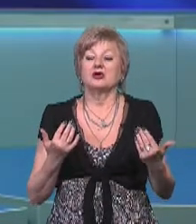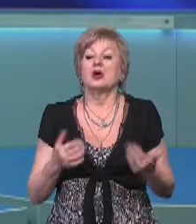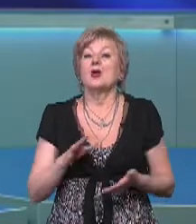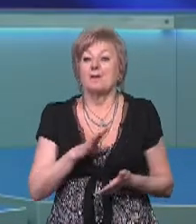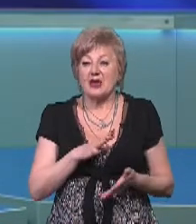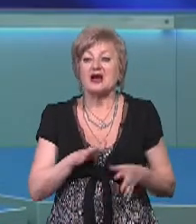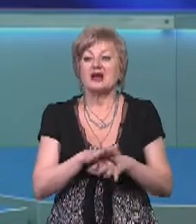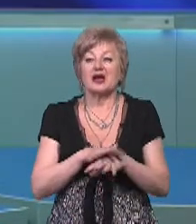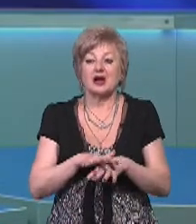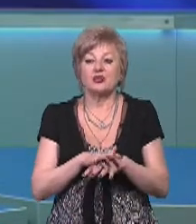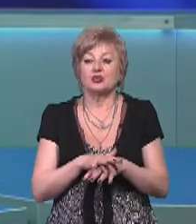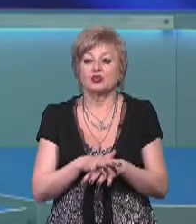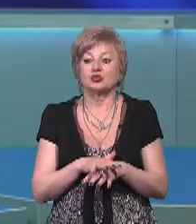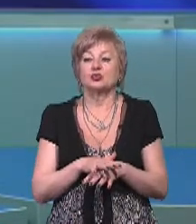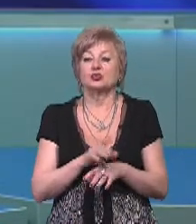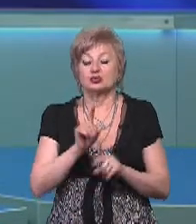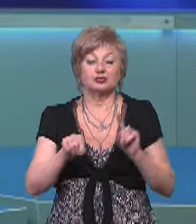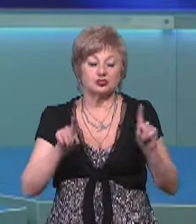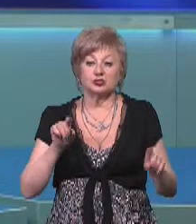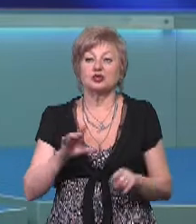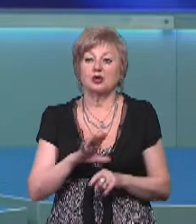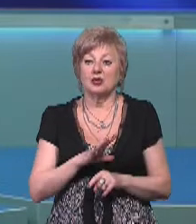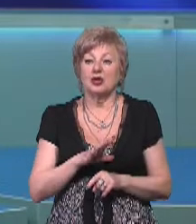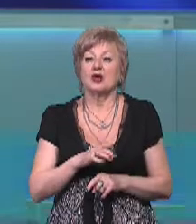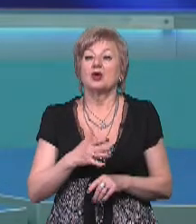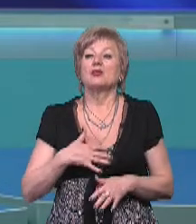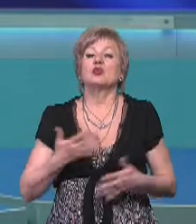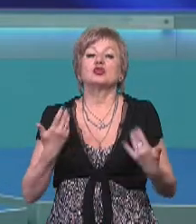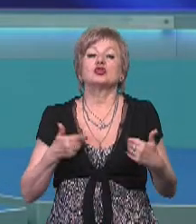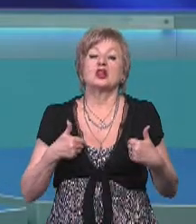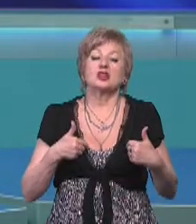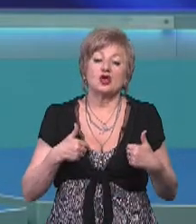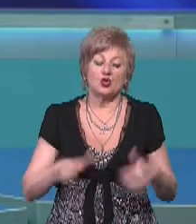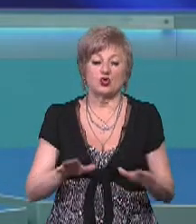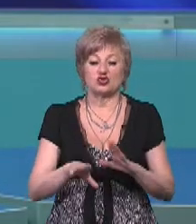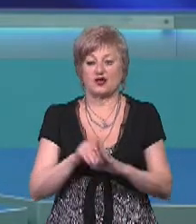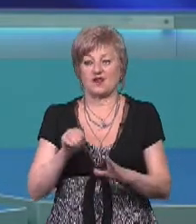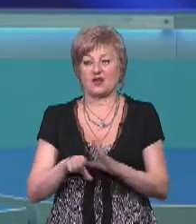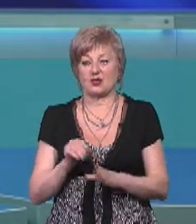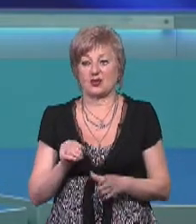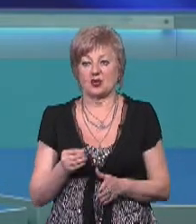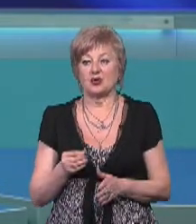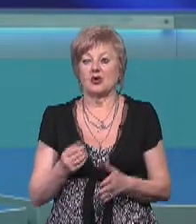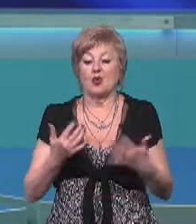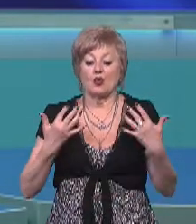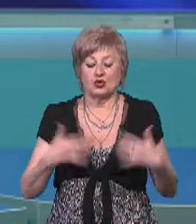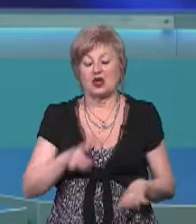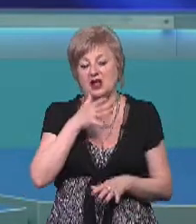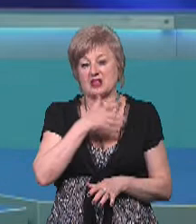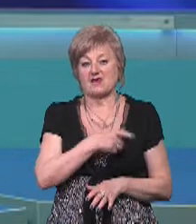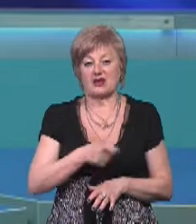були громади серед них, я не буду говорити які, але вони казали, та ми вже не хочемо ніяких виборів, тому що втрачений